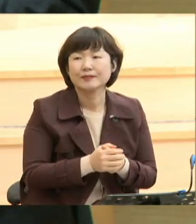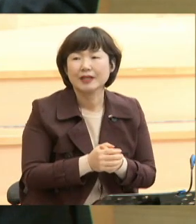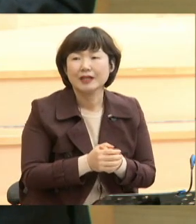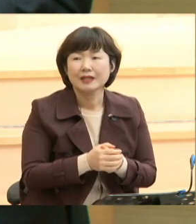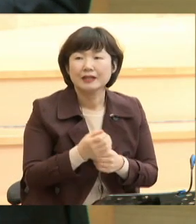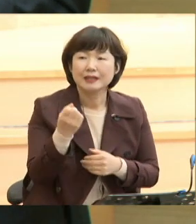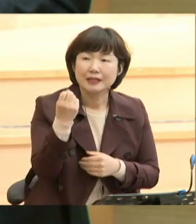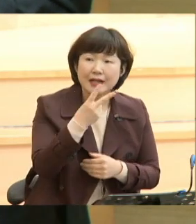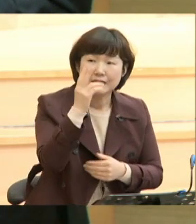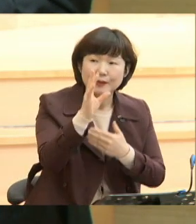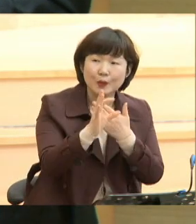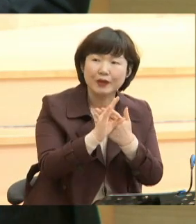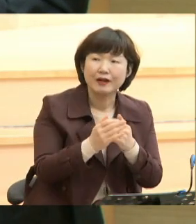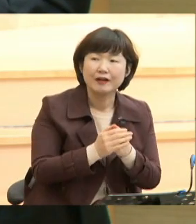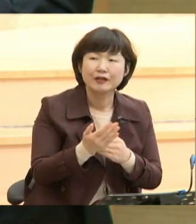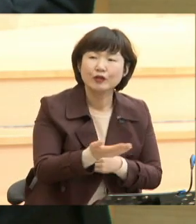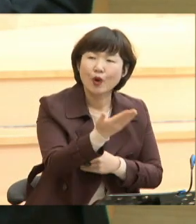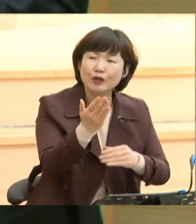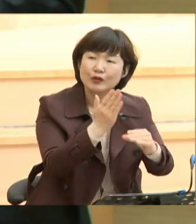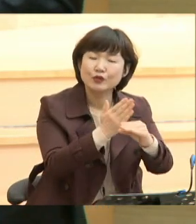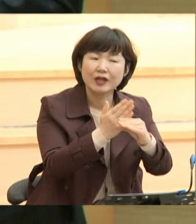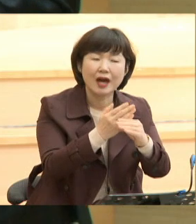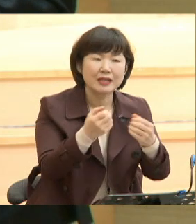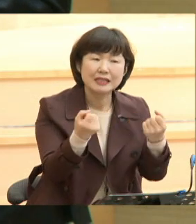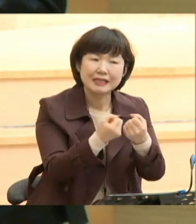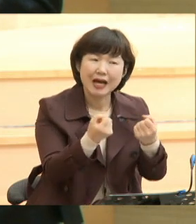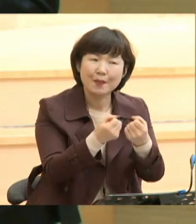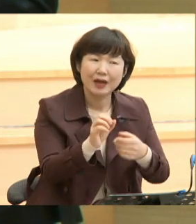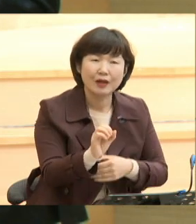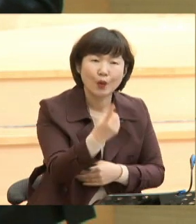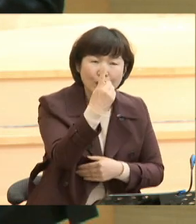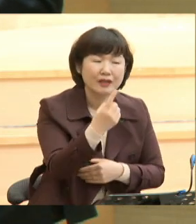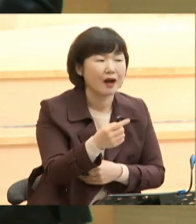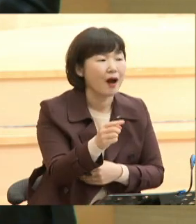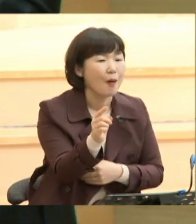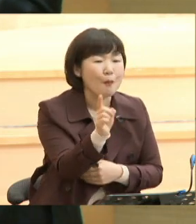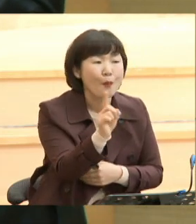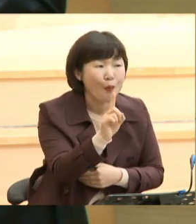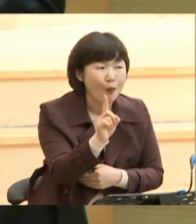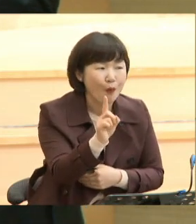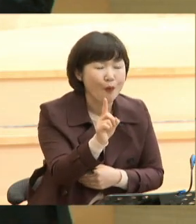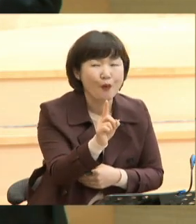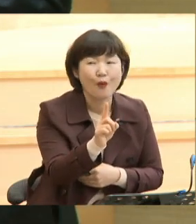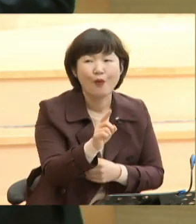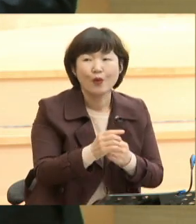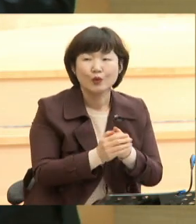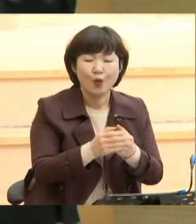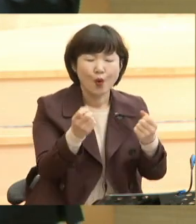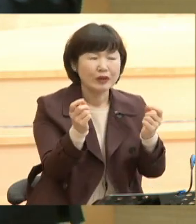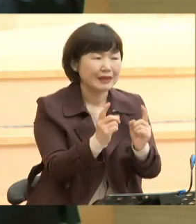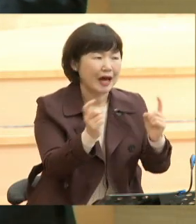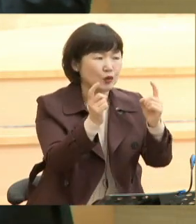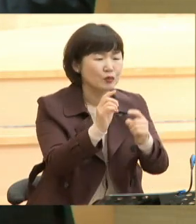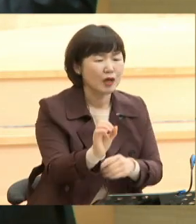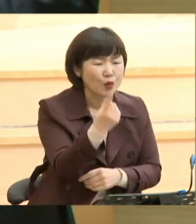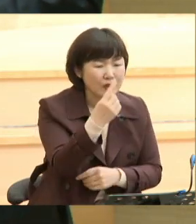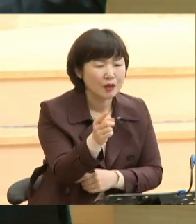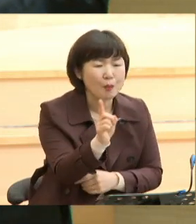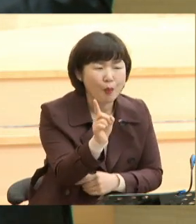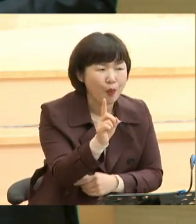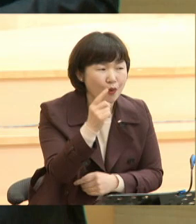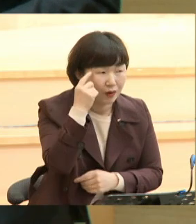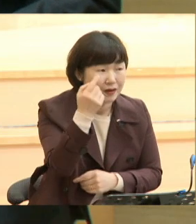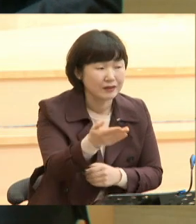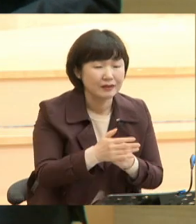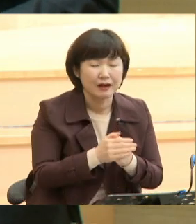1절을 다시 보시면 참 읽어 볼게요 너희 중에 싸움이 어디로부터 다툼이 어디로부터 나는 야